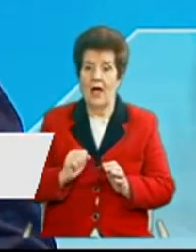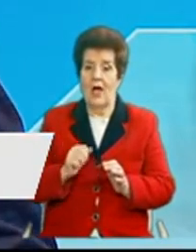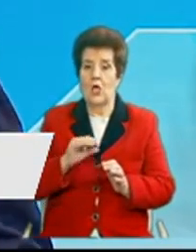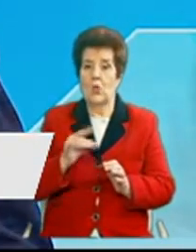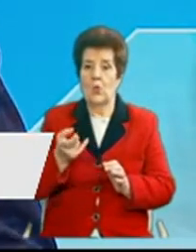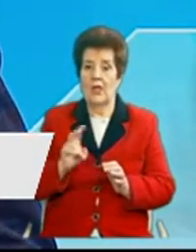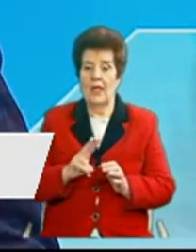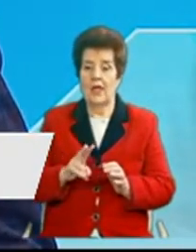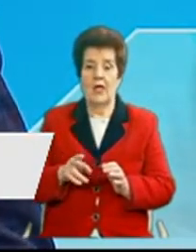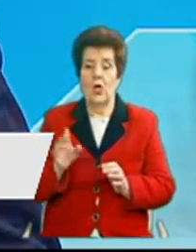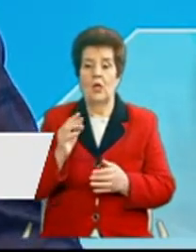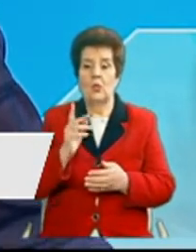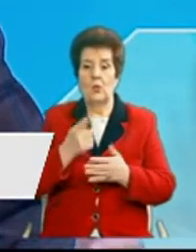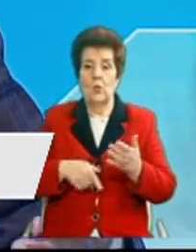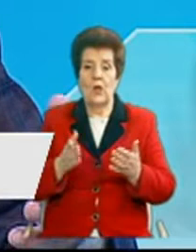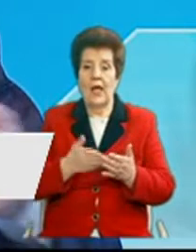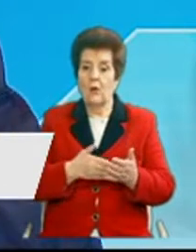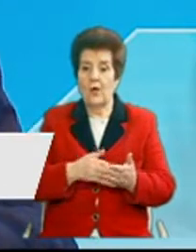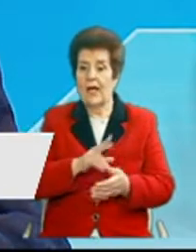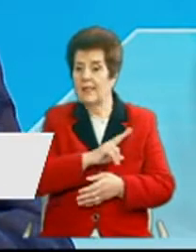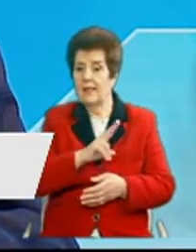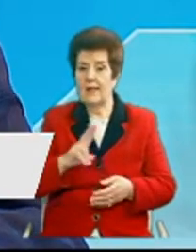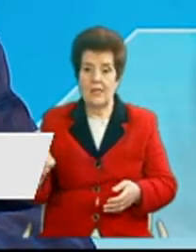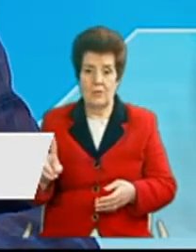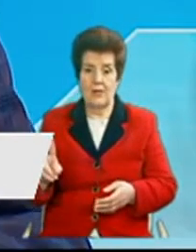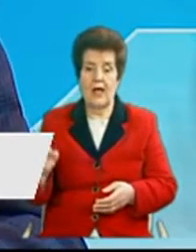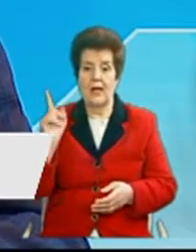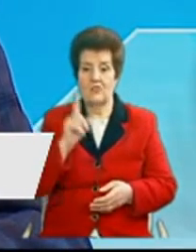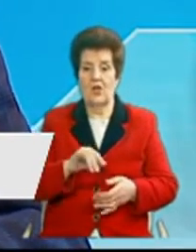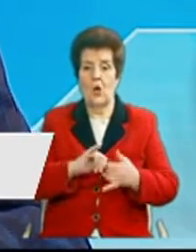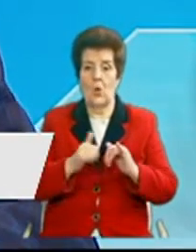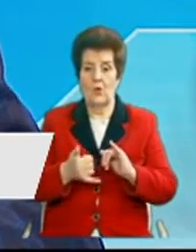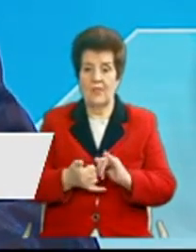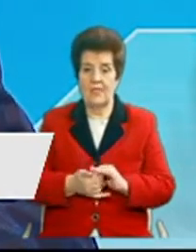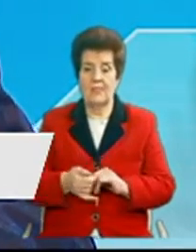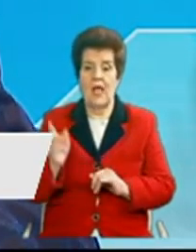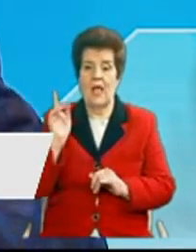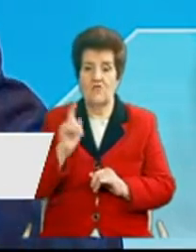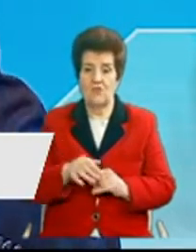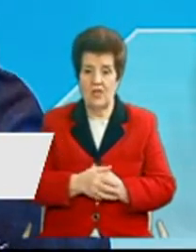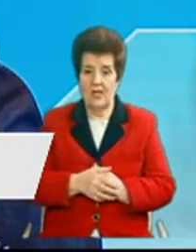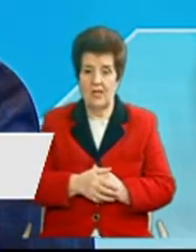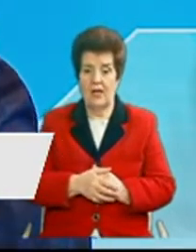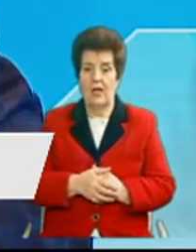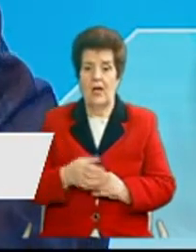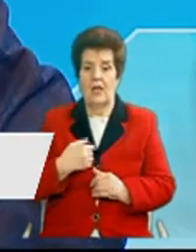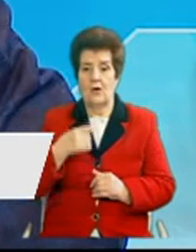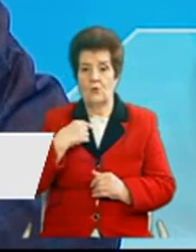și simplu e necesar de creat acele condiții, acele, eu știu,